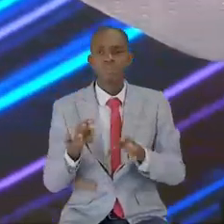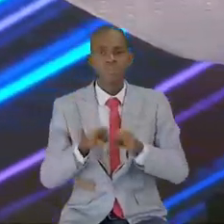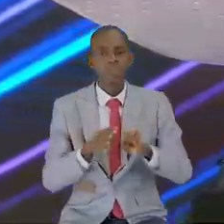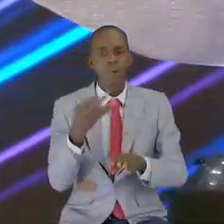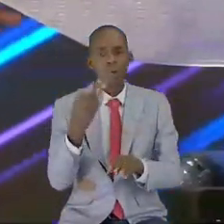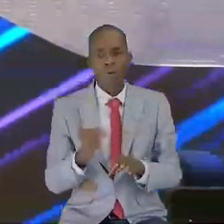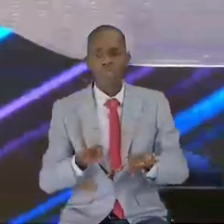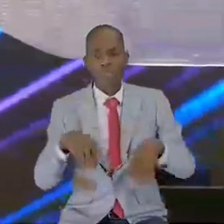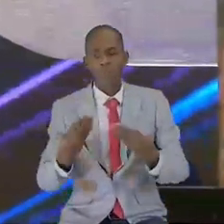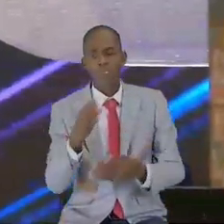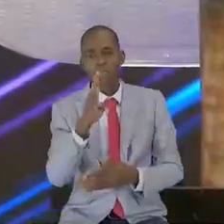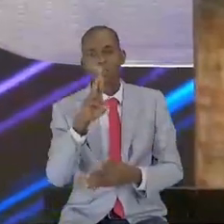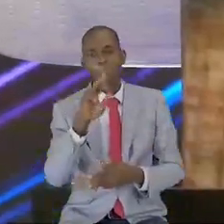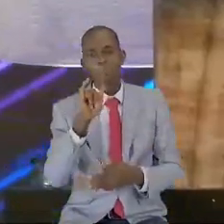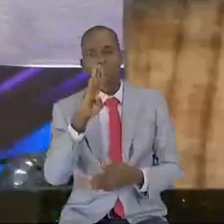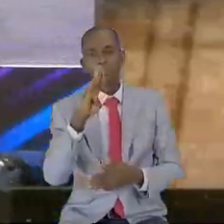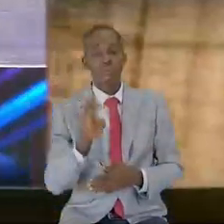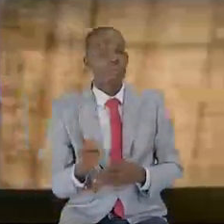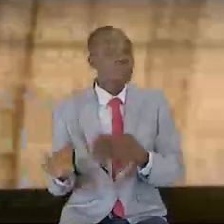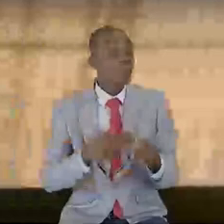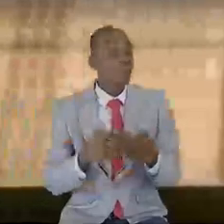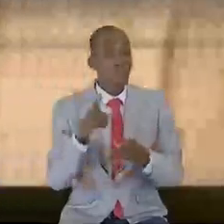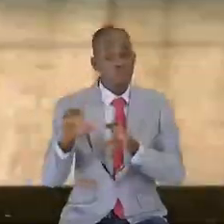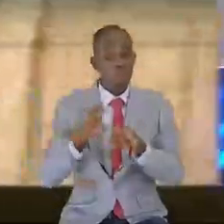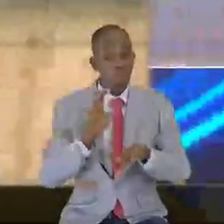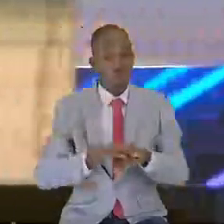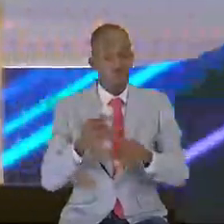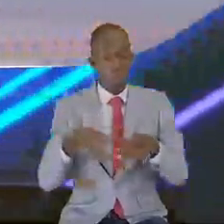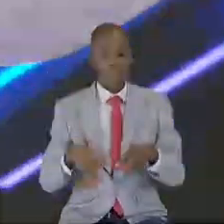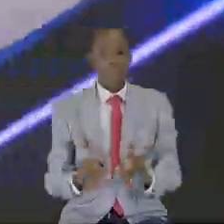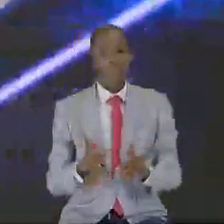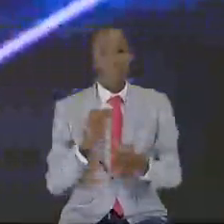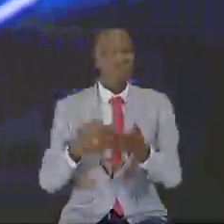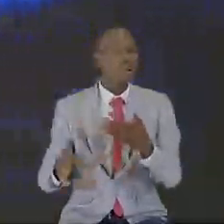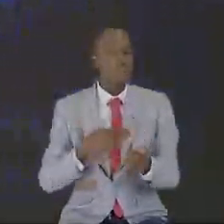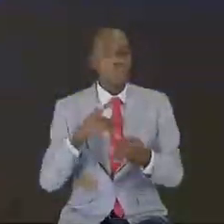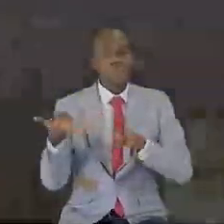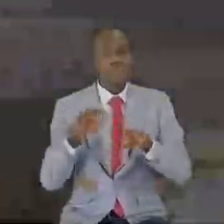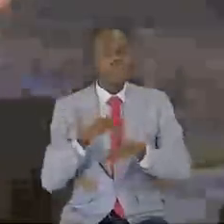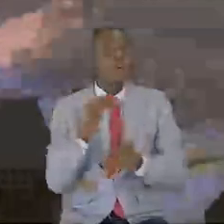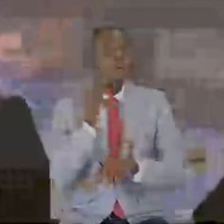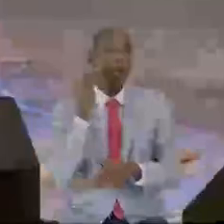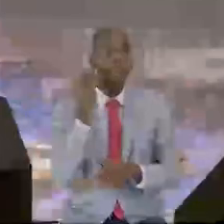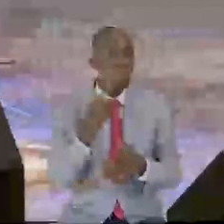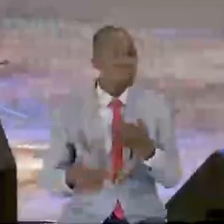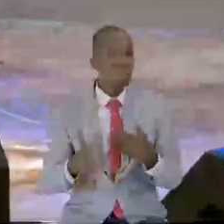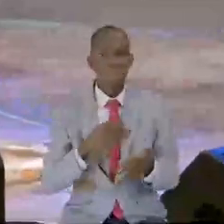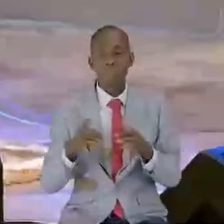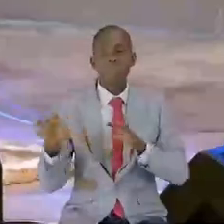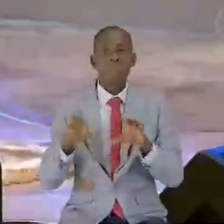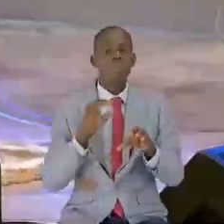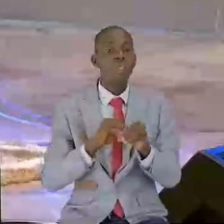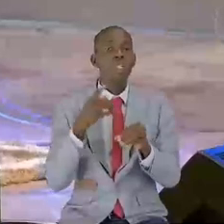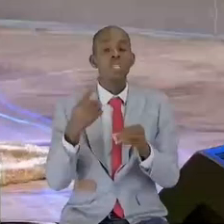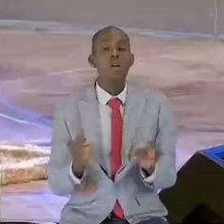de faire ceci ou faire cela. Tout ce que vous faites dans la rue, tout ce que vous faites à la maison, quoi que vous fassiez au